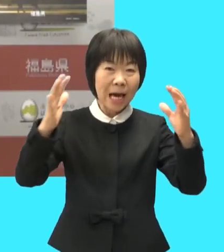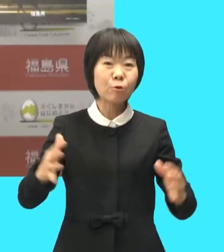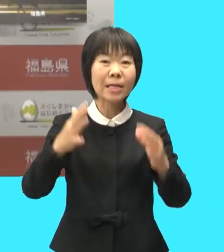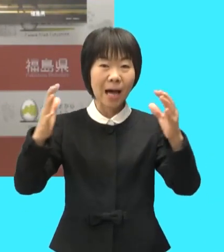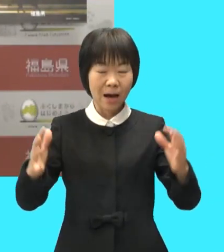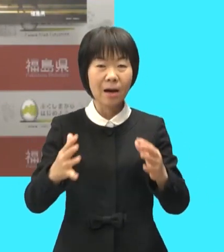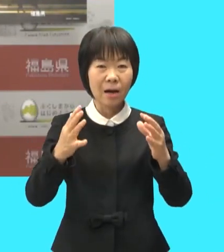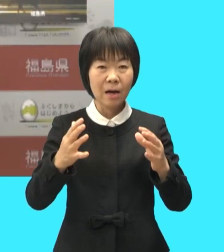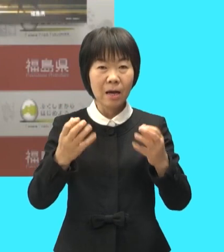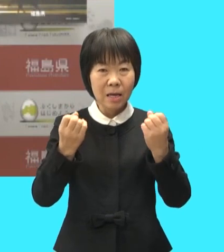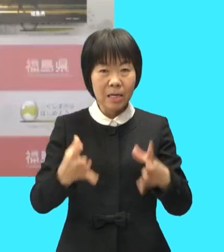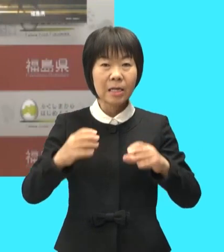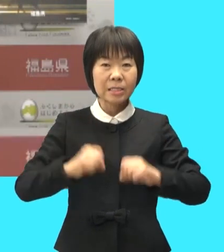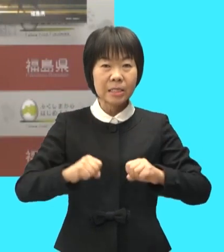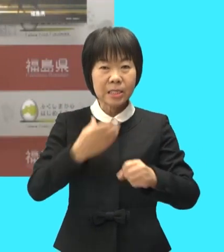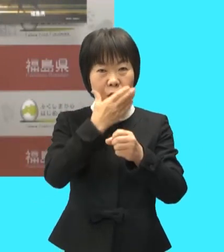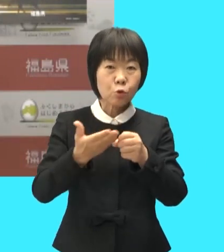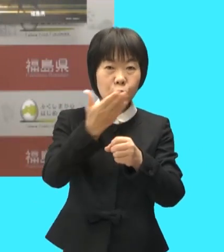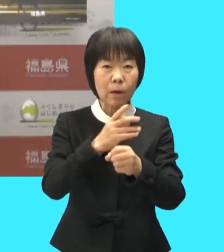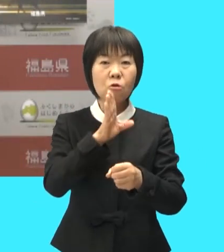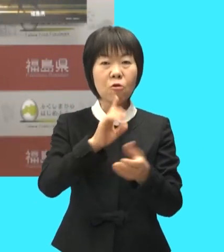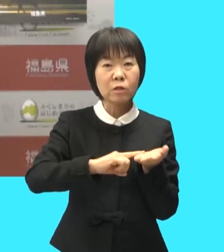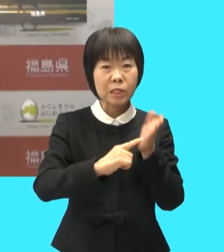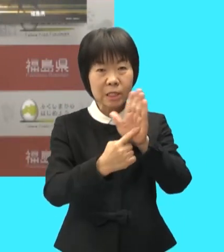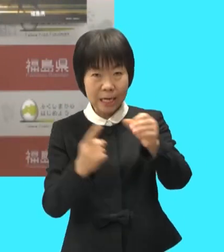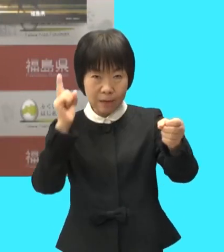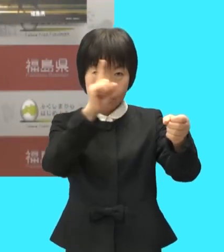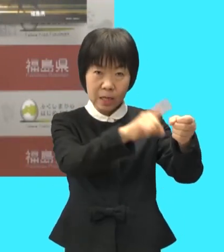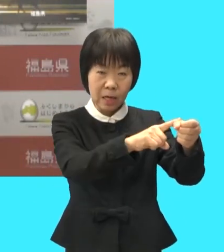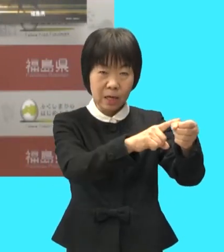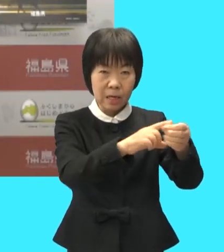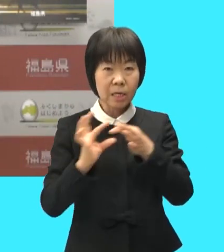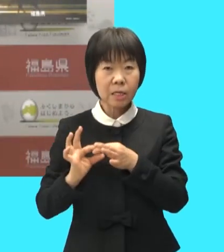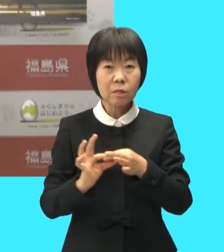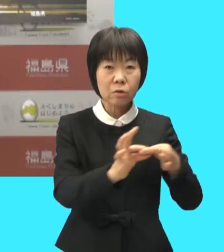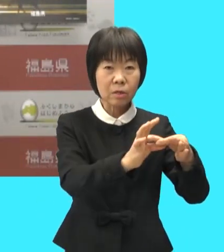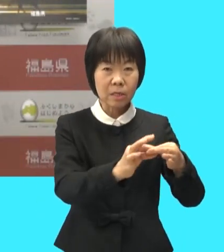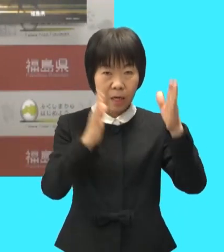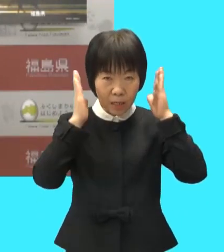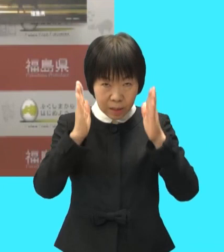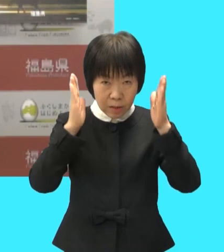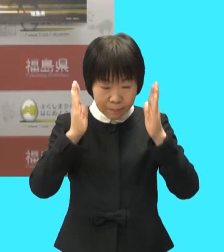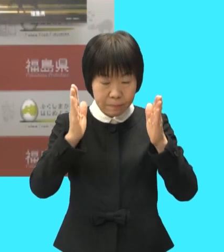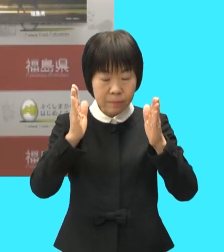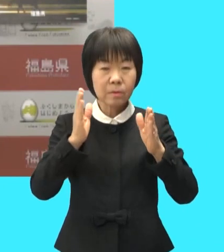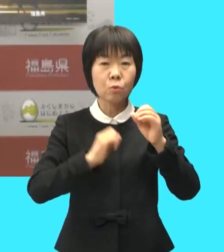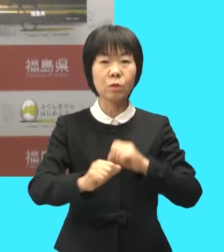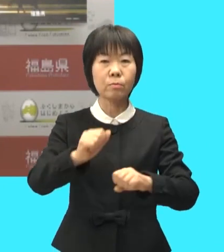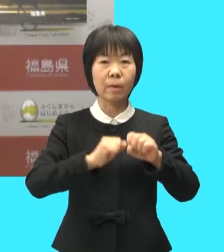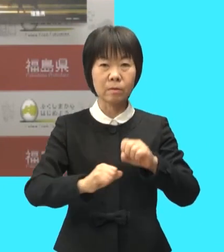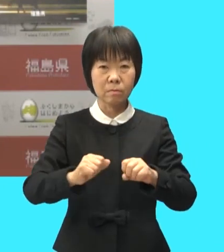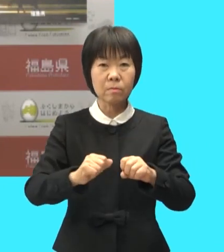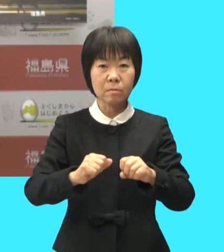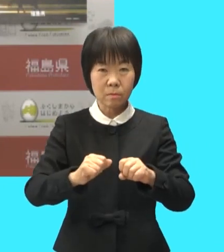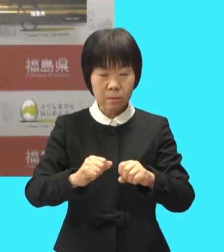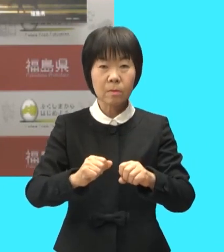た新生福島の実現に向けて引き続き全身全霊で取り組んでい